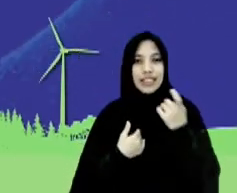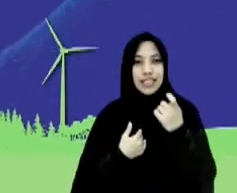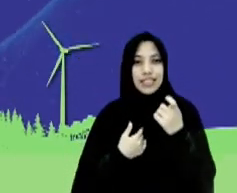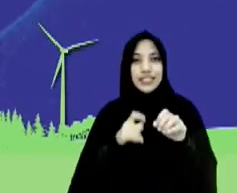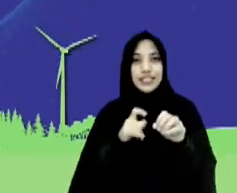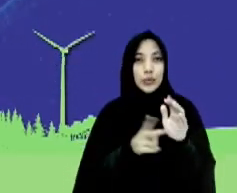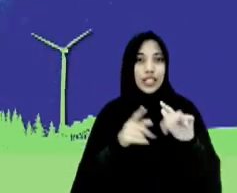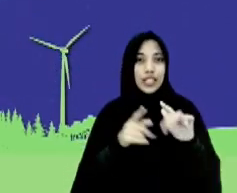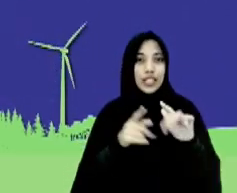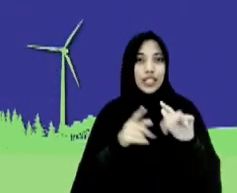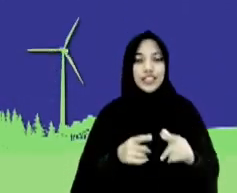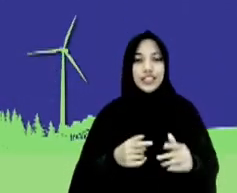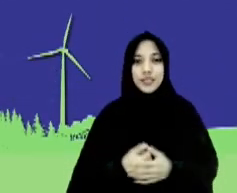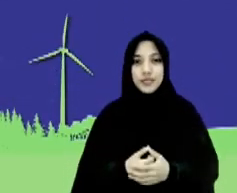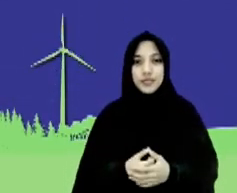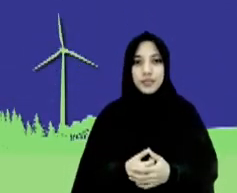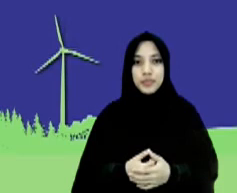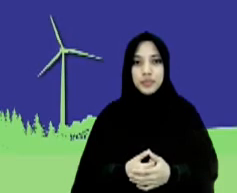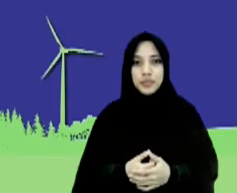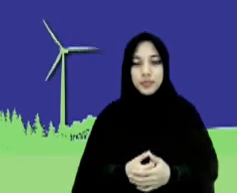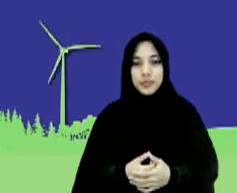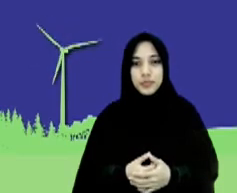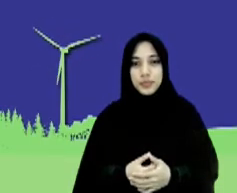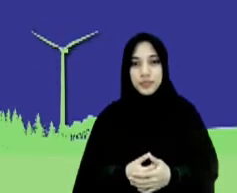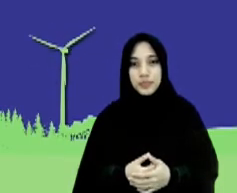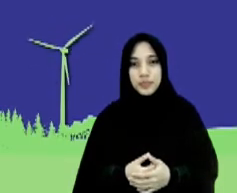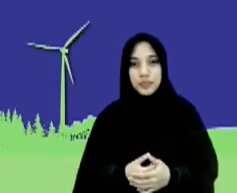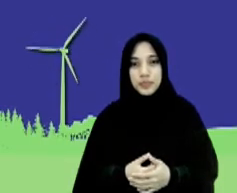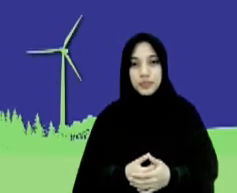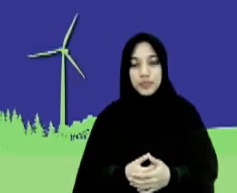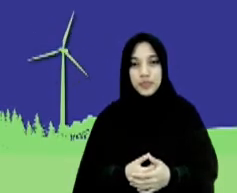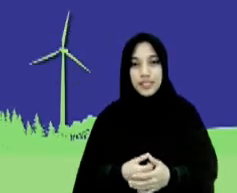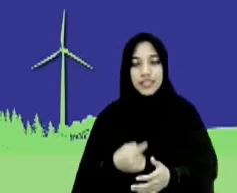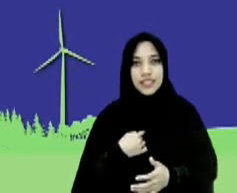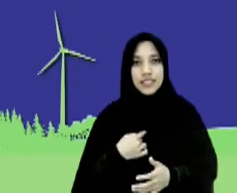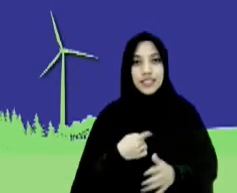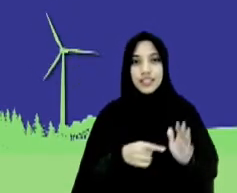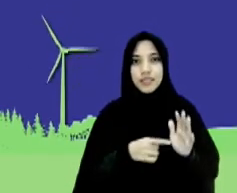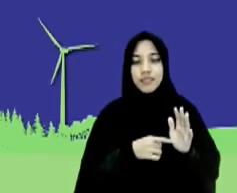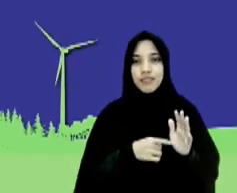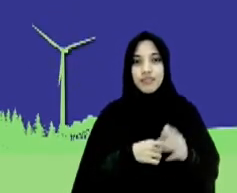Eh Oke mungkin saya share sedikit yang dari Danon